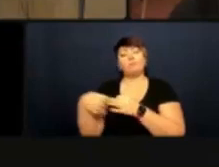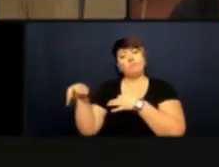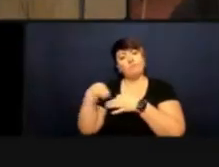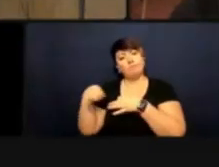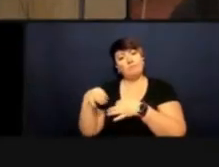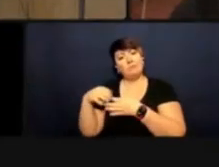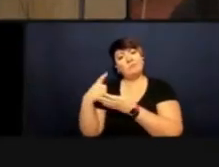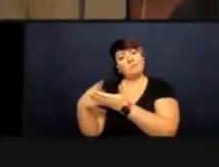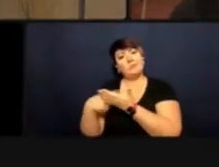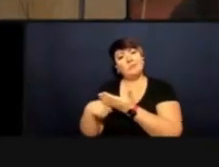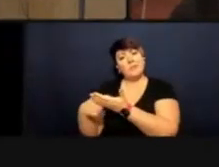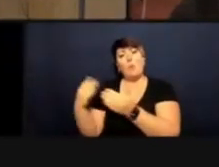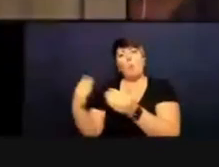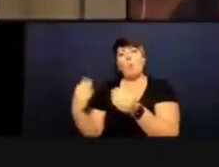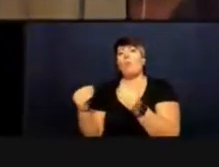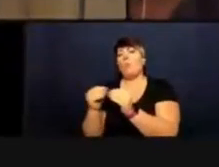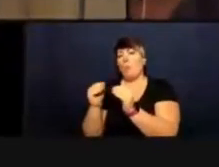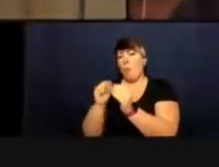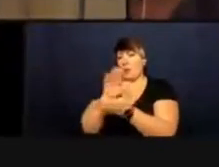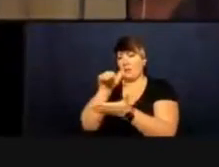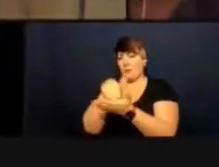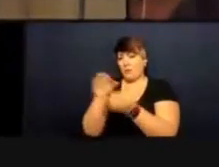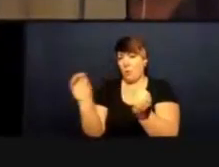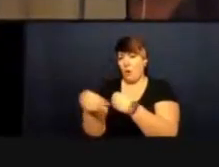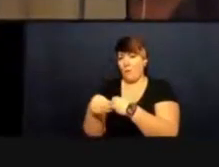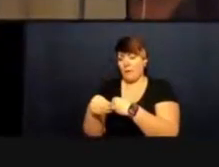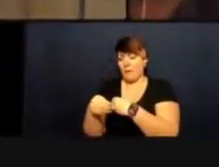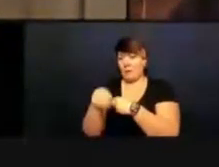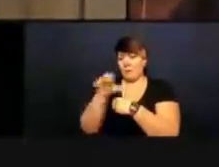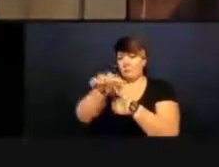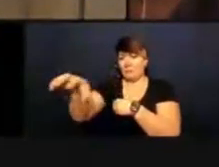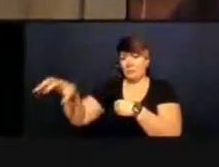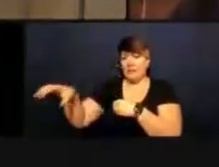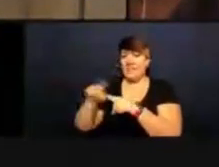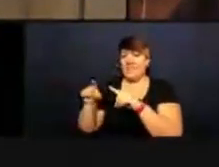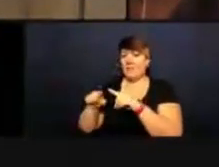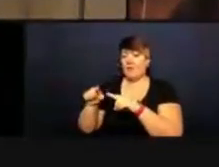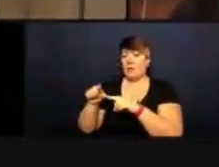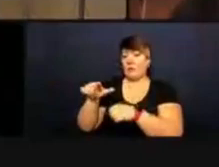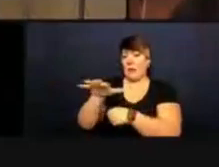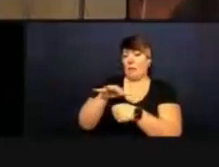swali lililohusiana na kuweka